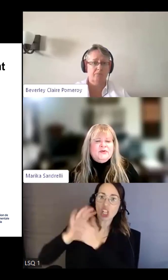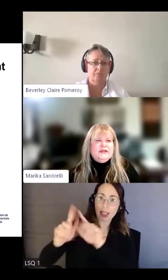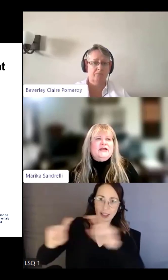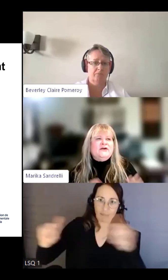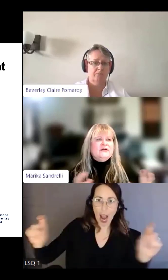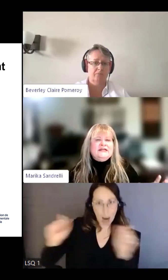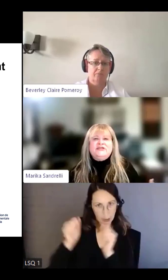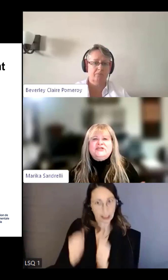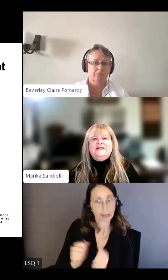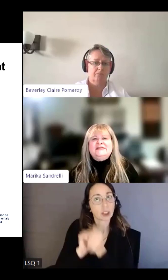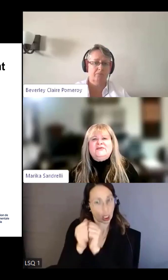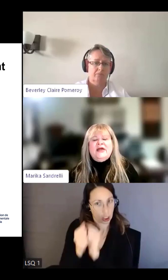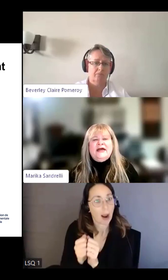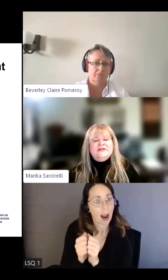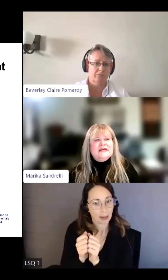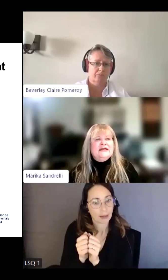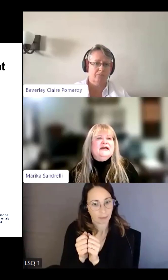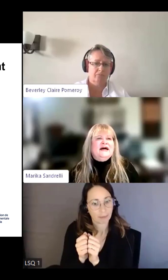conditions sociopolitiques,